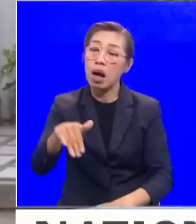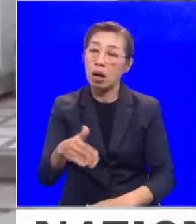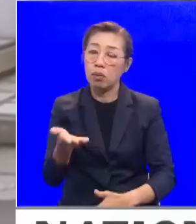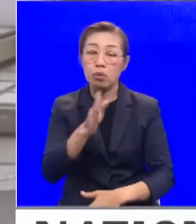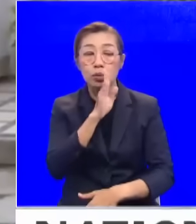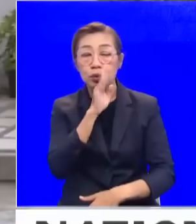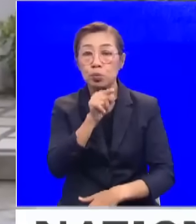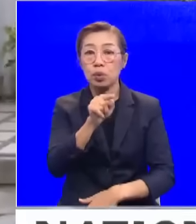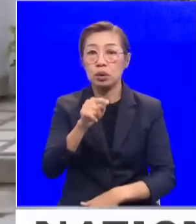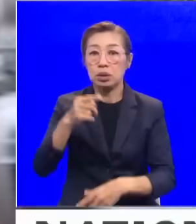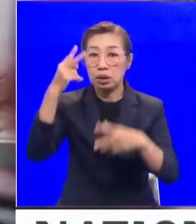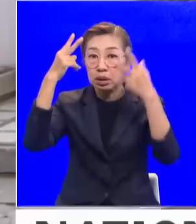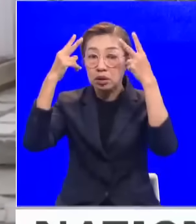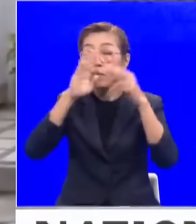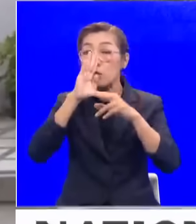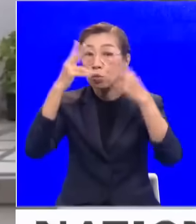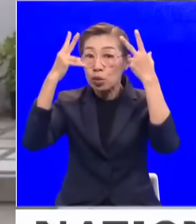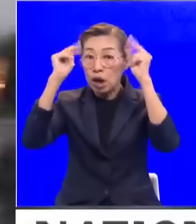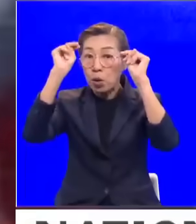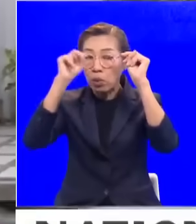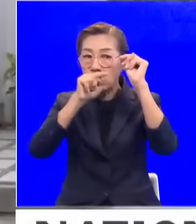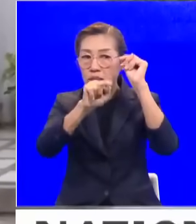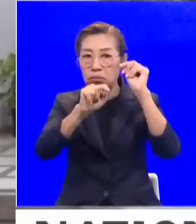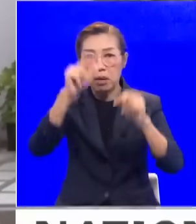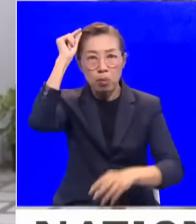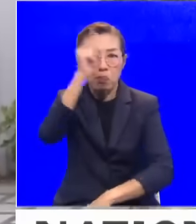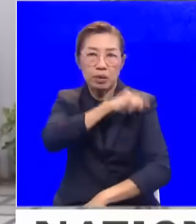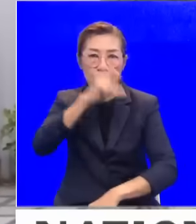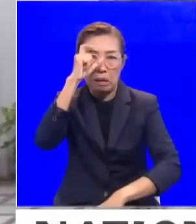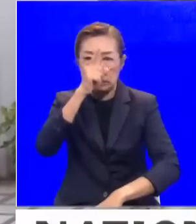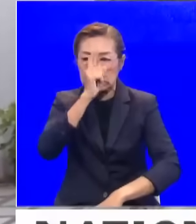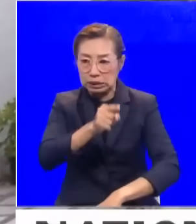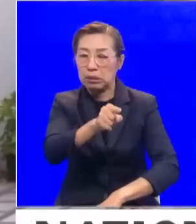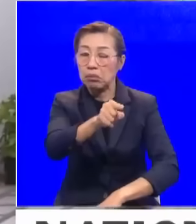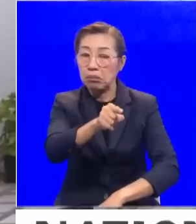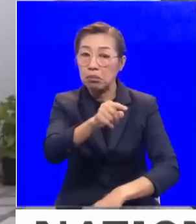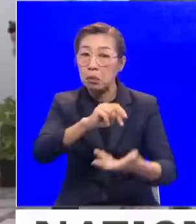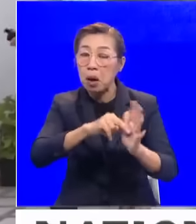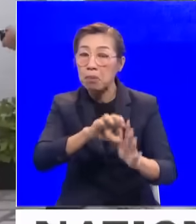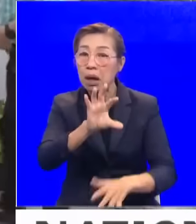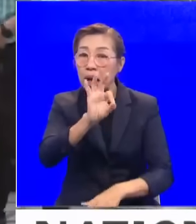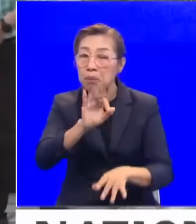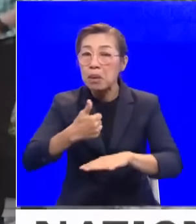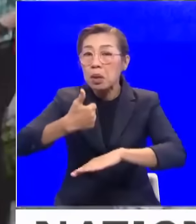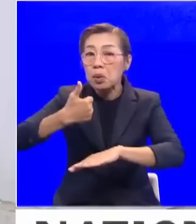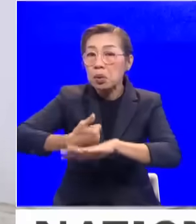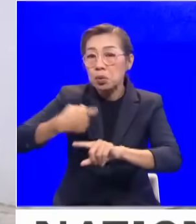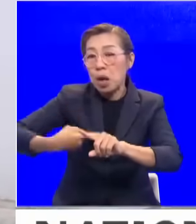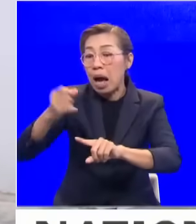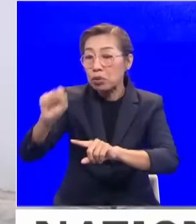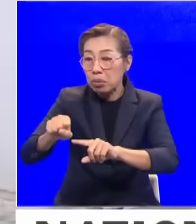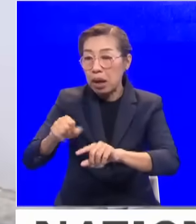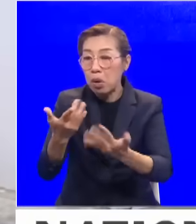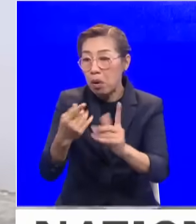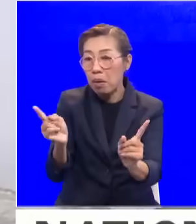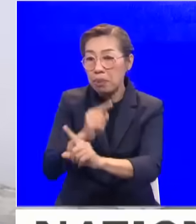ายกรัฐมนตรีเป็นคุณชัยเกษมหลายคนมองว่าเอ๊ะจะเป็นนายกเพื่อมาขั้นเวลาหรือเปล่าคุณภูมิธรรมบอกว่าแ